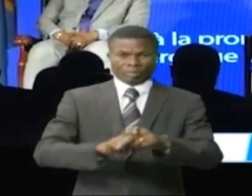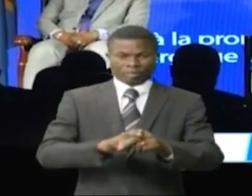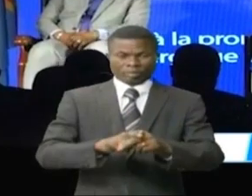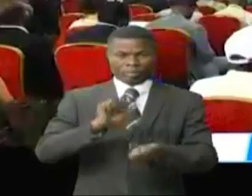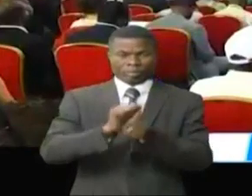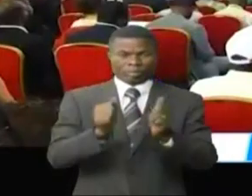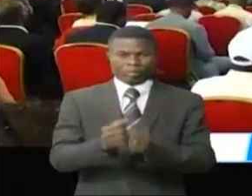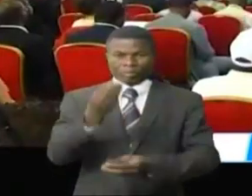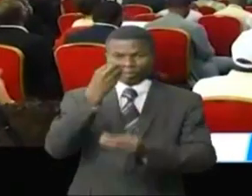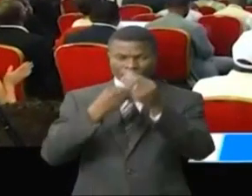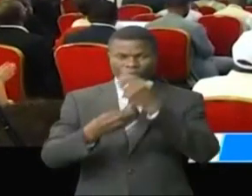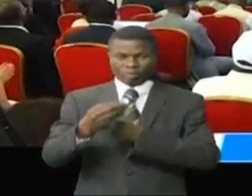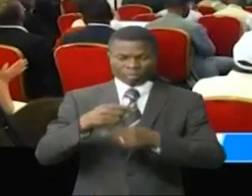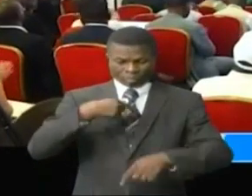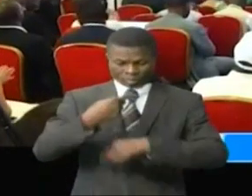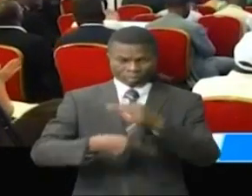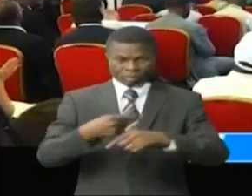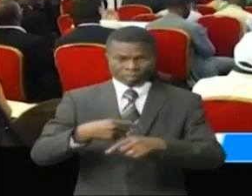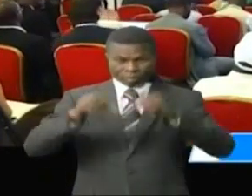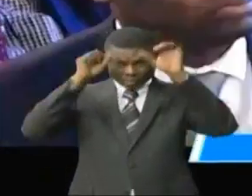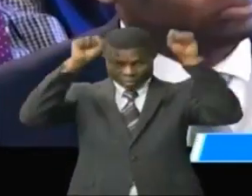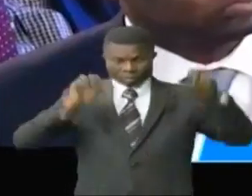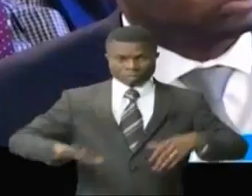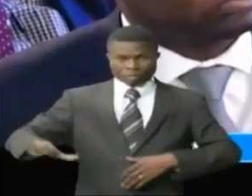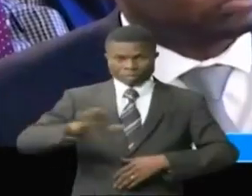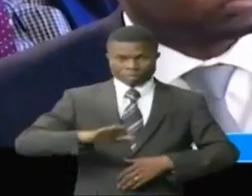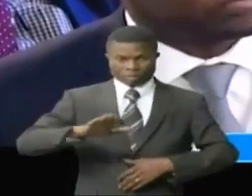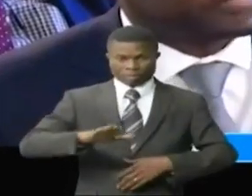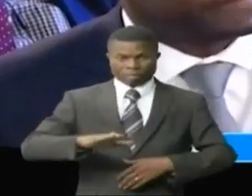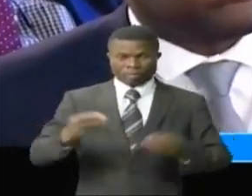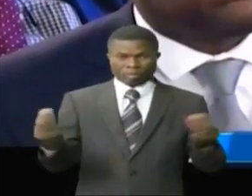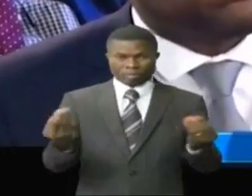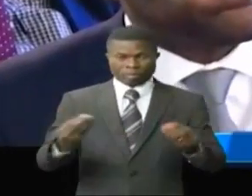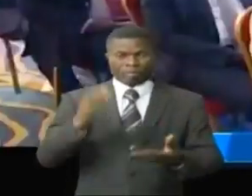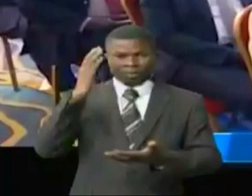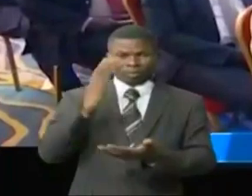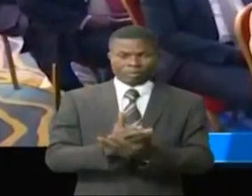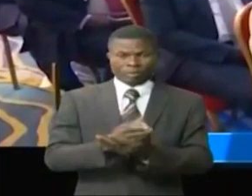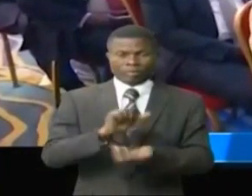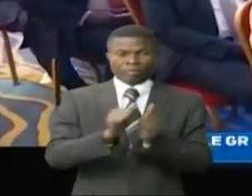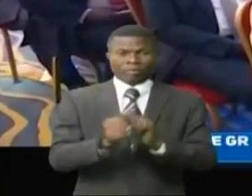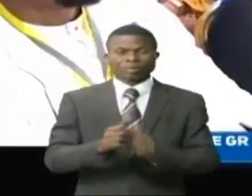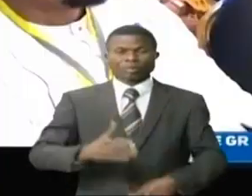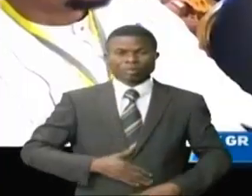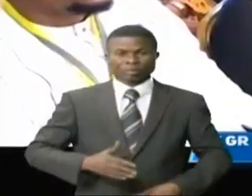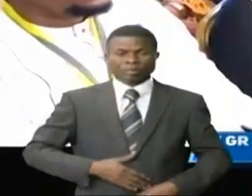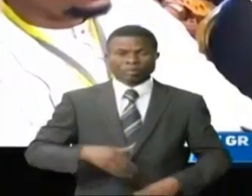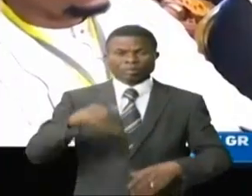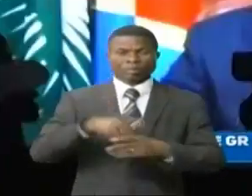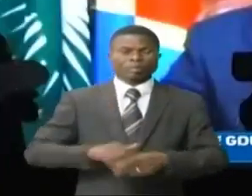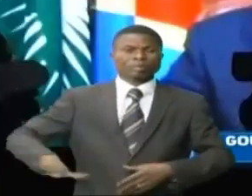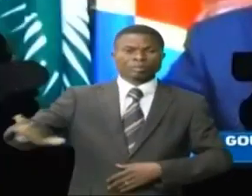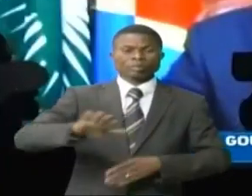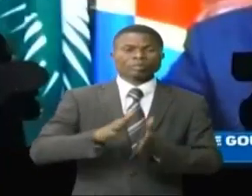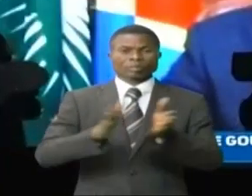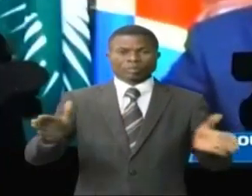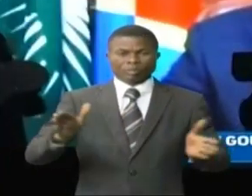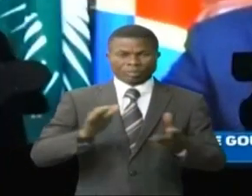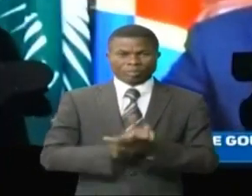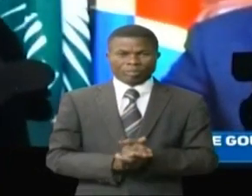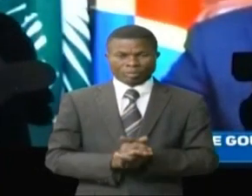la nutrition lancé par le chef de l'État afin de lutter contre la malnutrition à travers tout le pays. Apparu